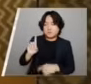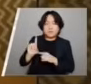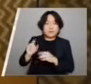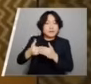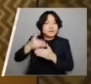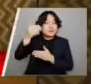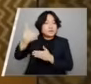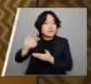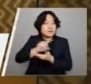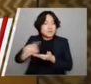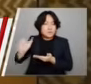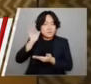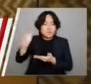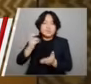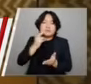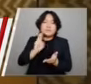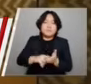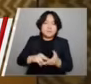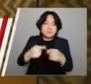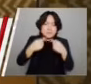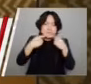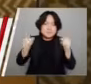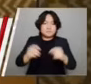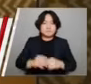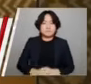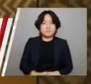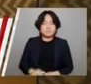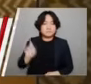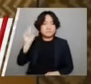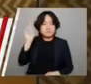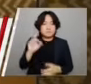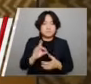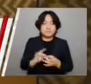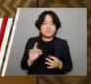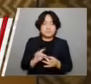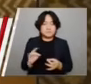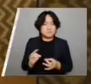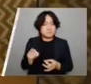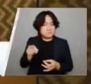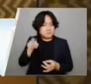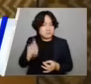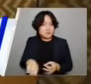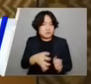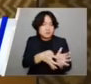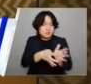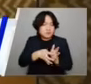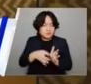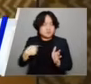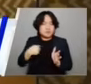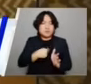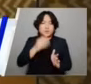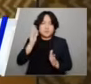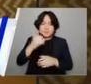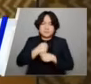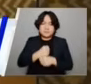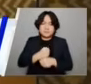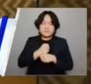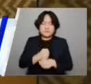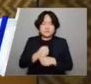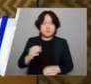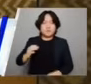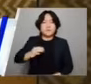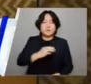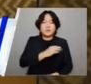a necessary requirement, then gagawa kami ng partial committee report para magkaroon din ng